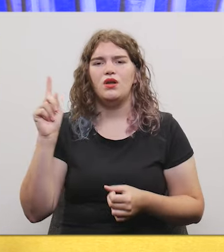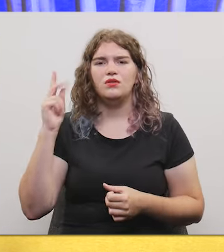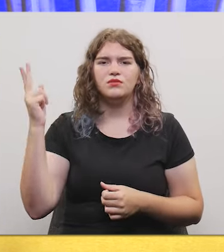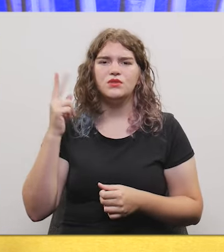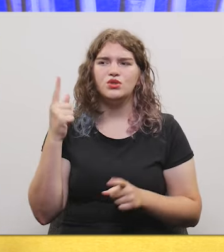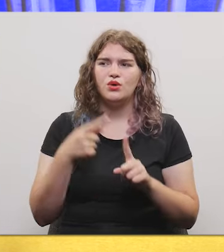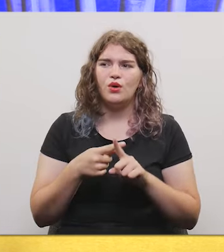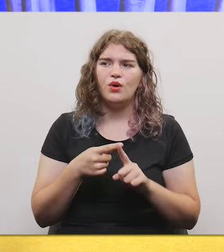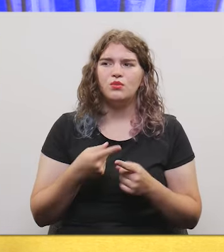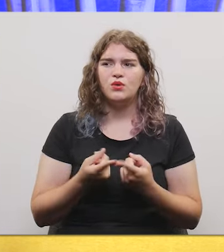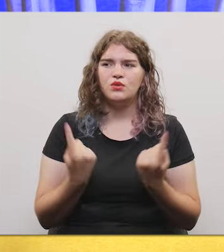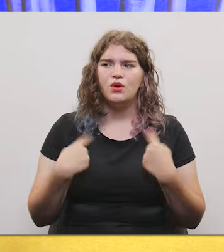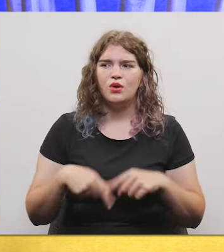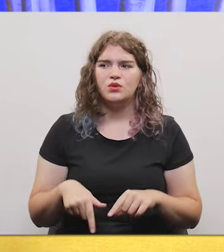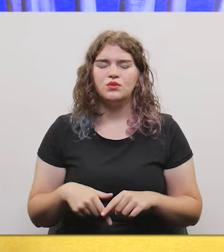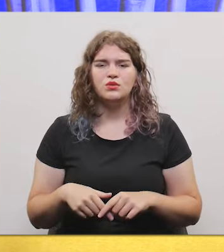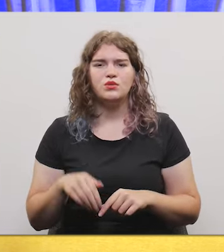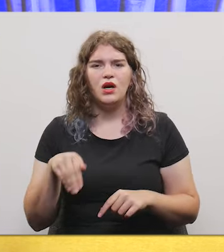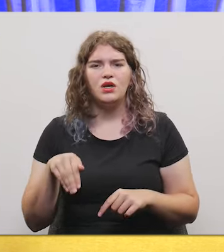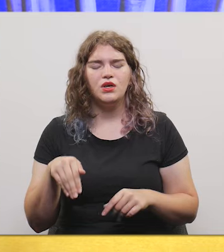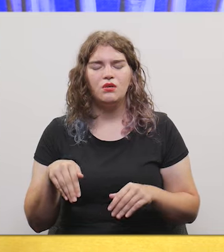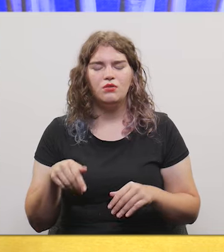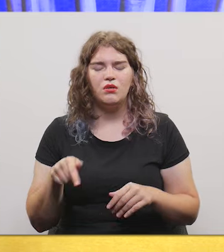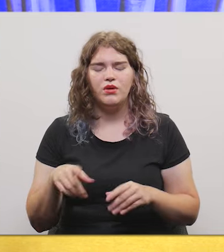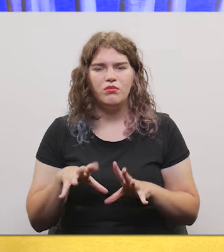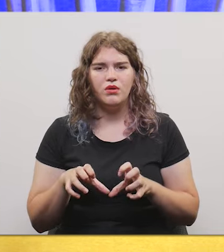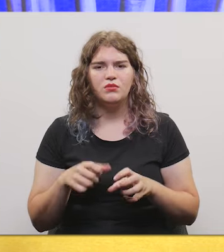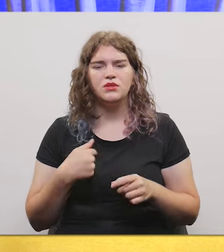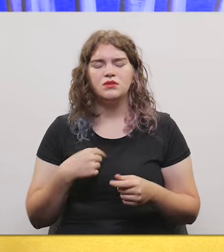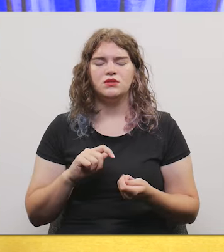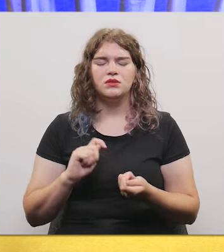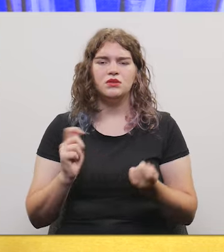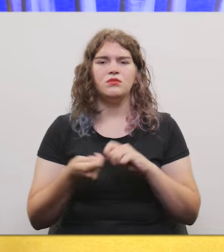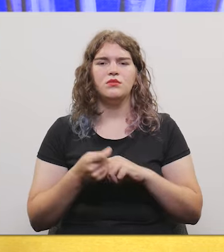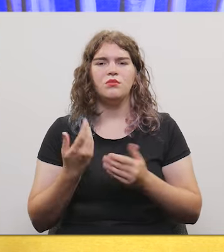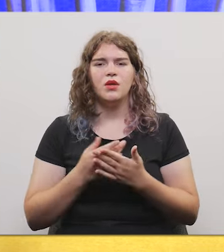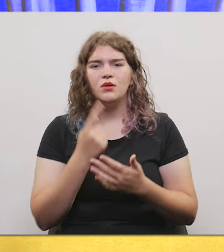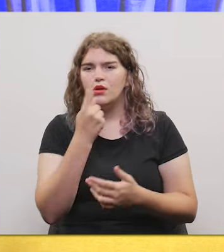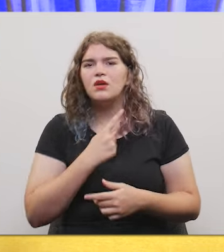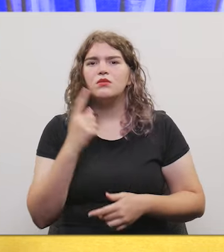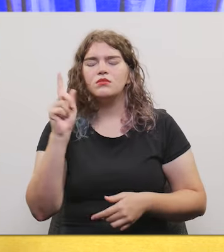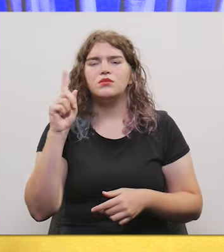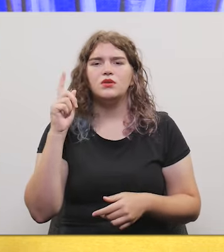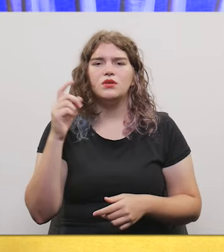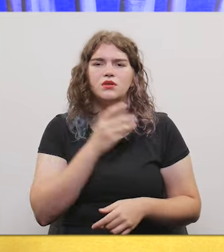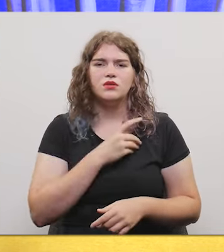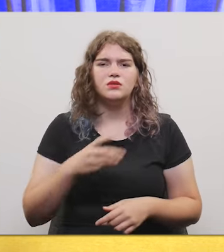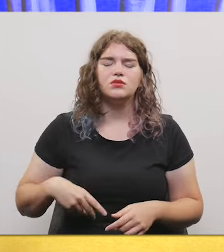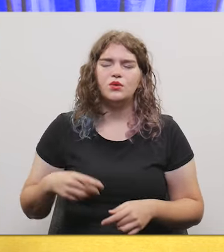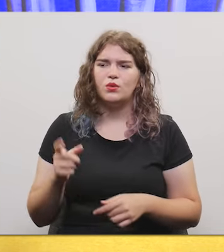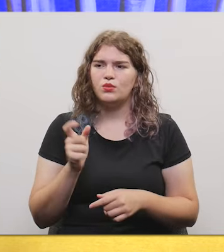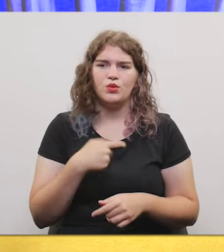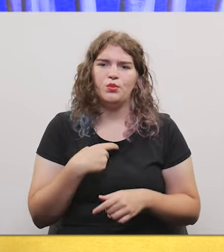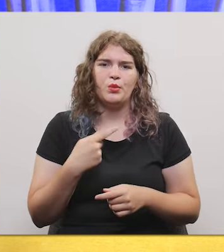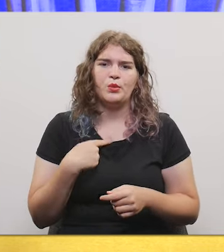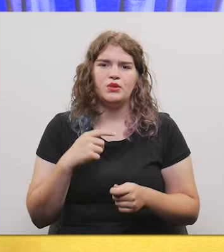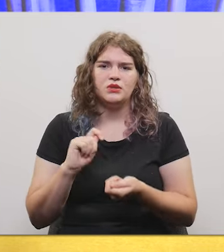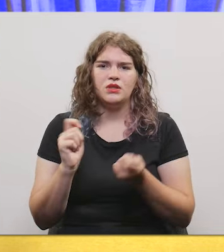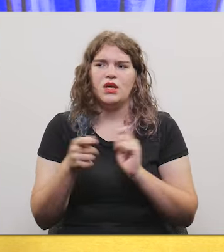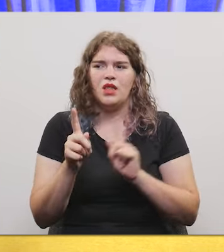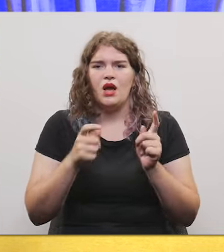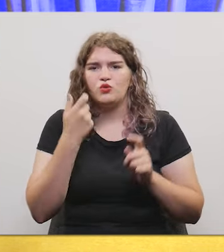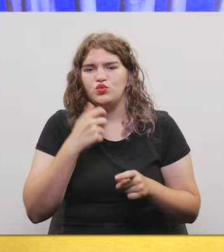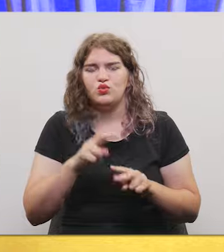să înțelegem voia lui Dumnezeu, să înțelegem scopul nostru aici pe pământ, să ne lăsăm transformați după chipul lui Hristos, dar cum să te